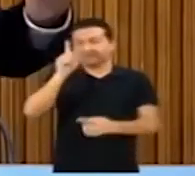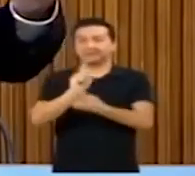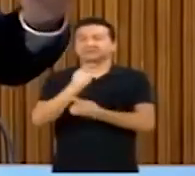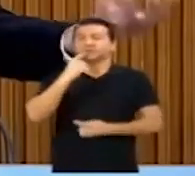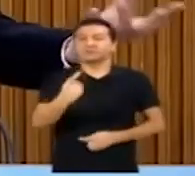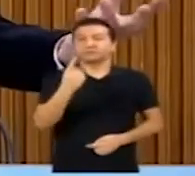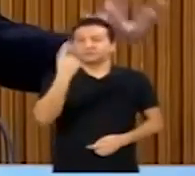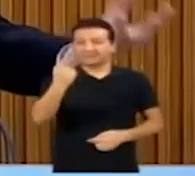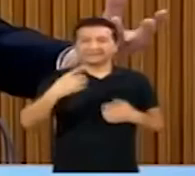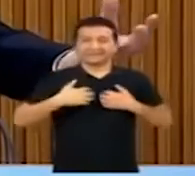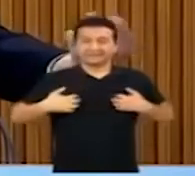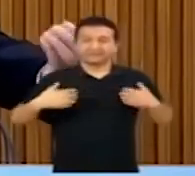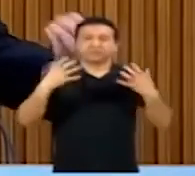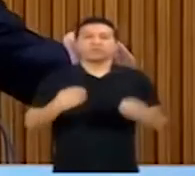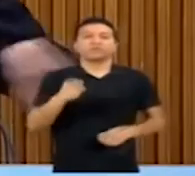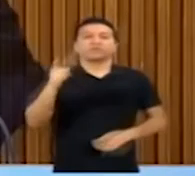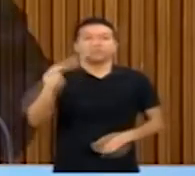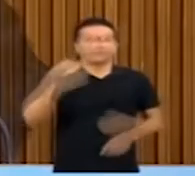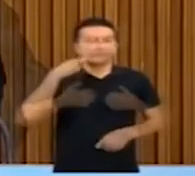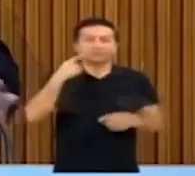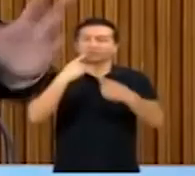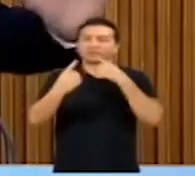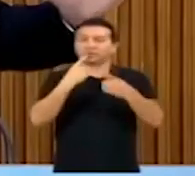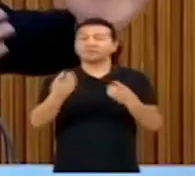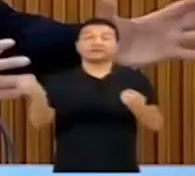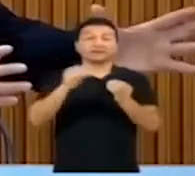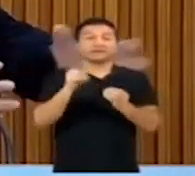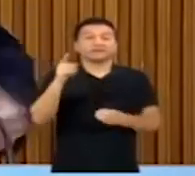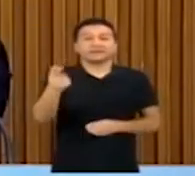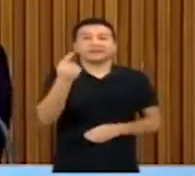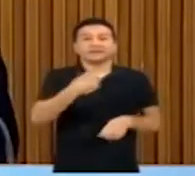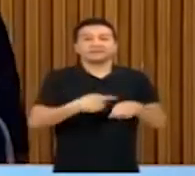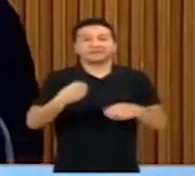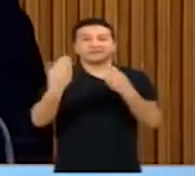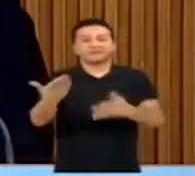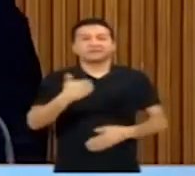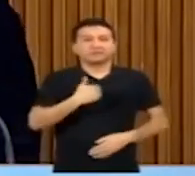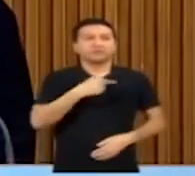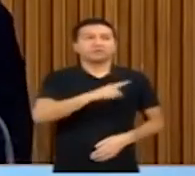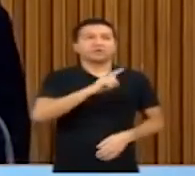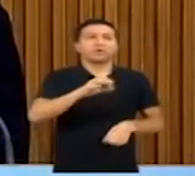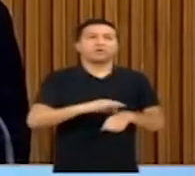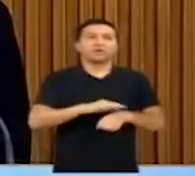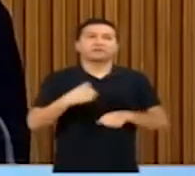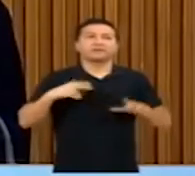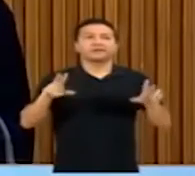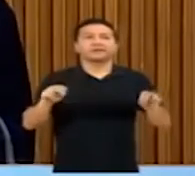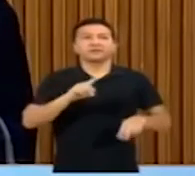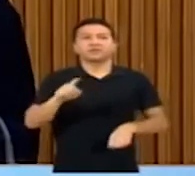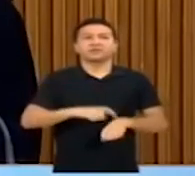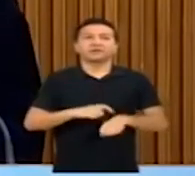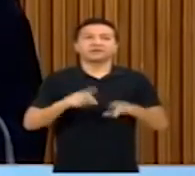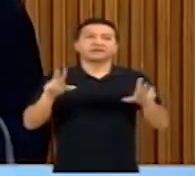çıkacağım. Biraz cesur ol ya. Biraz cesur ol. Hatta sana yarım saat versinler. Vallahi 10 dakika bana yeter. 10 dakika